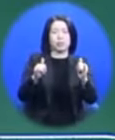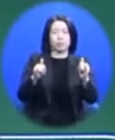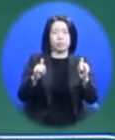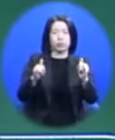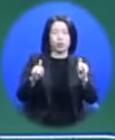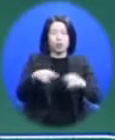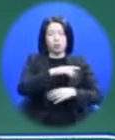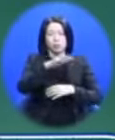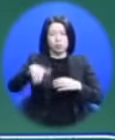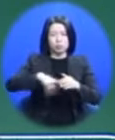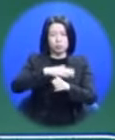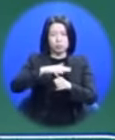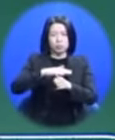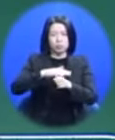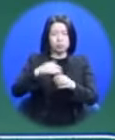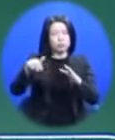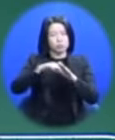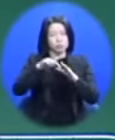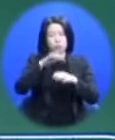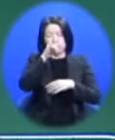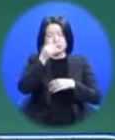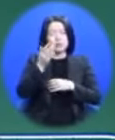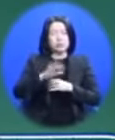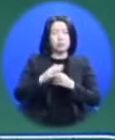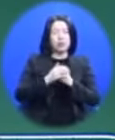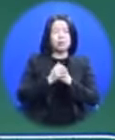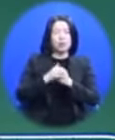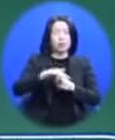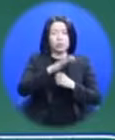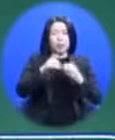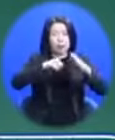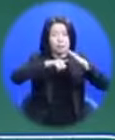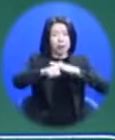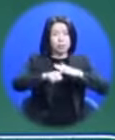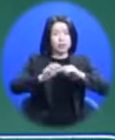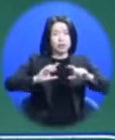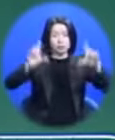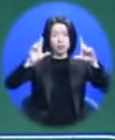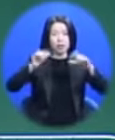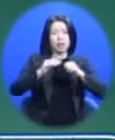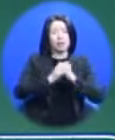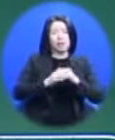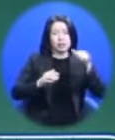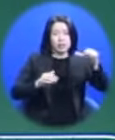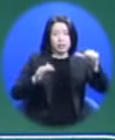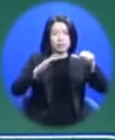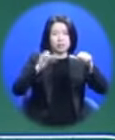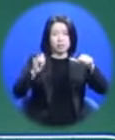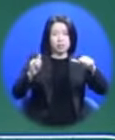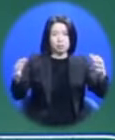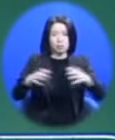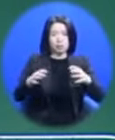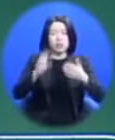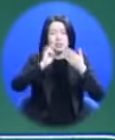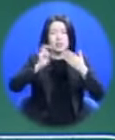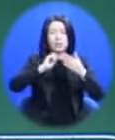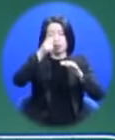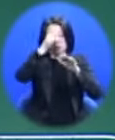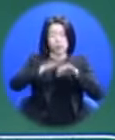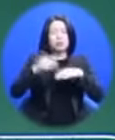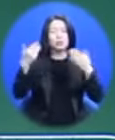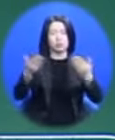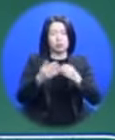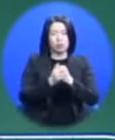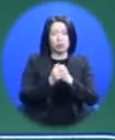여러 있었는데요. 저희가 방문한 날 저녁에 저희 팀이 다섯 명이 모여서 찬양하고 예배를 했습니다.